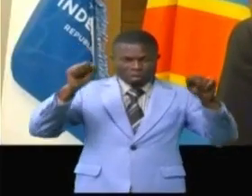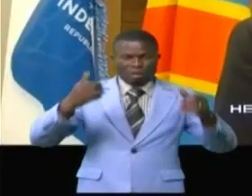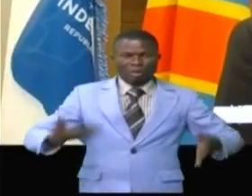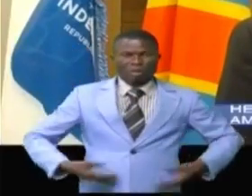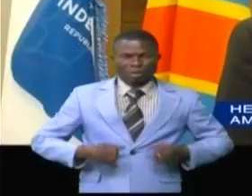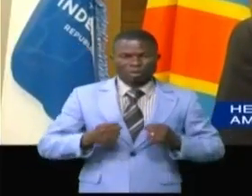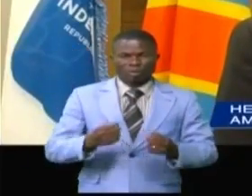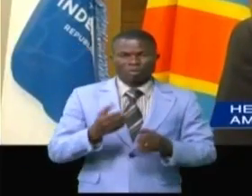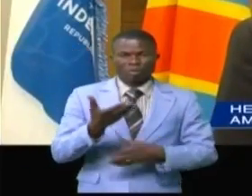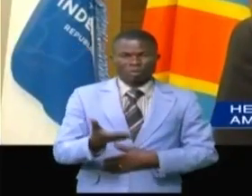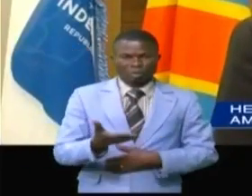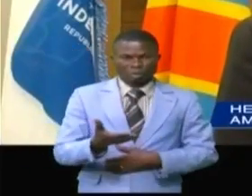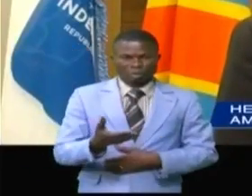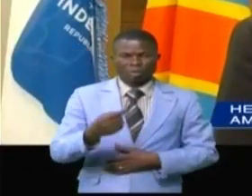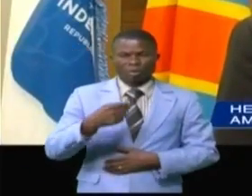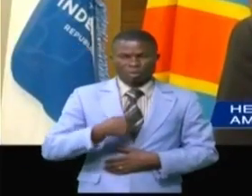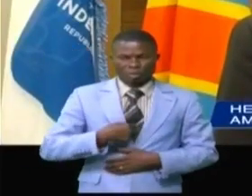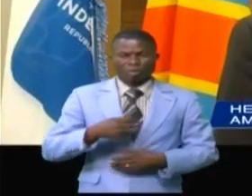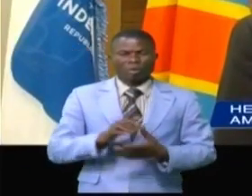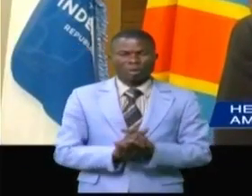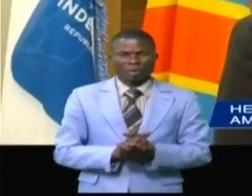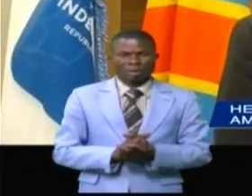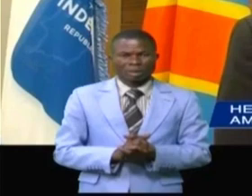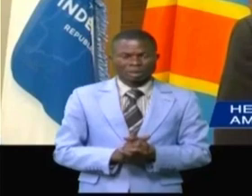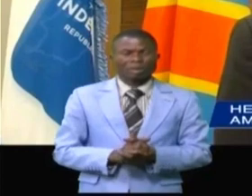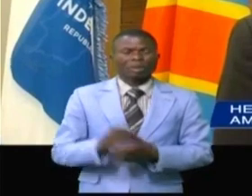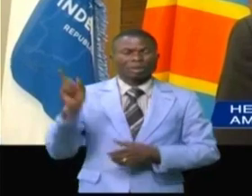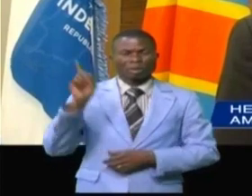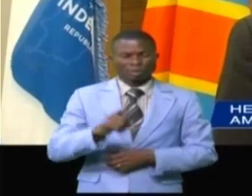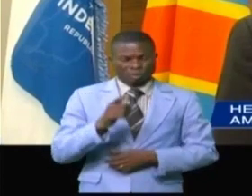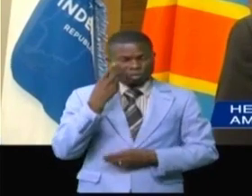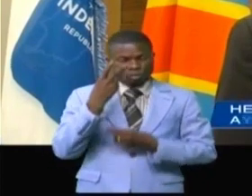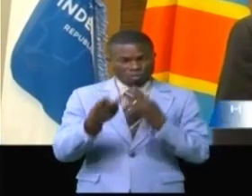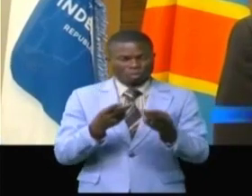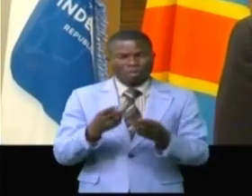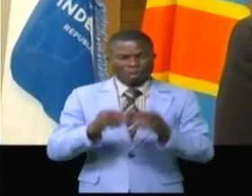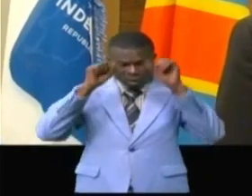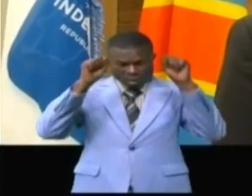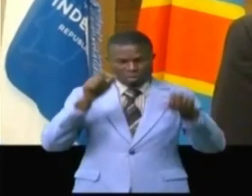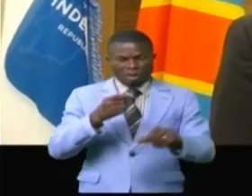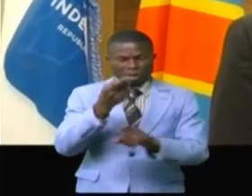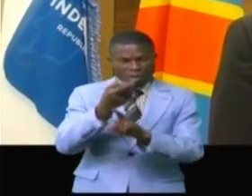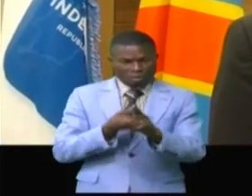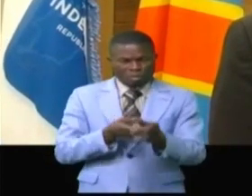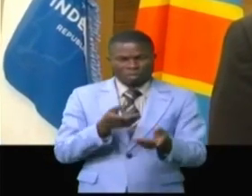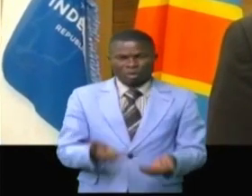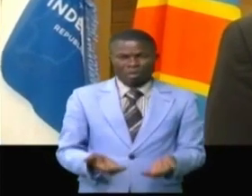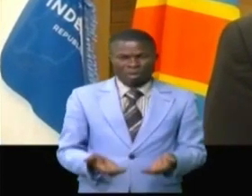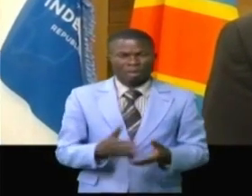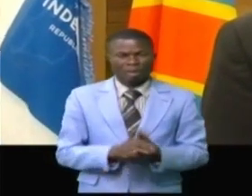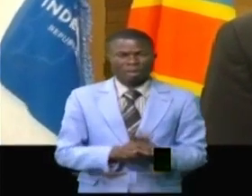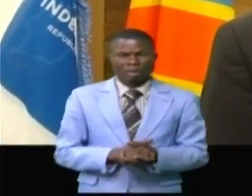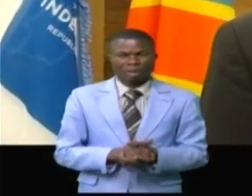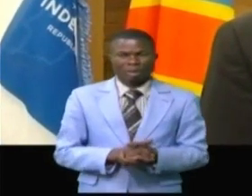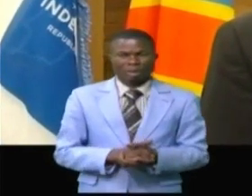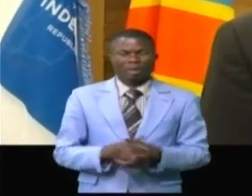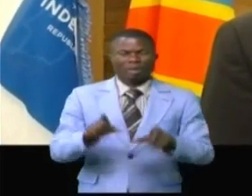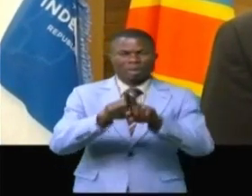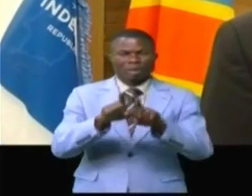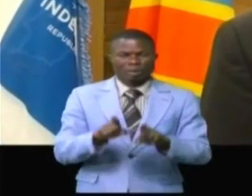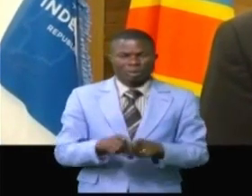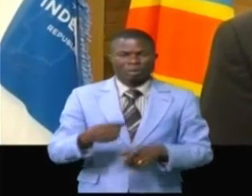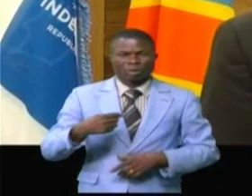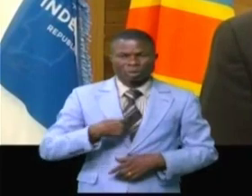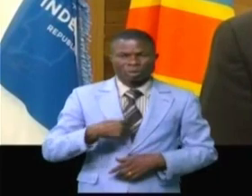un exposé sur le travail de la CENI depuis ces derniers mois, la situation aussi sur